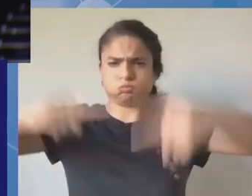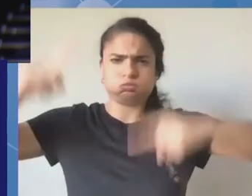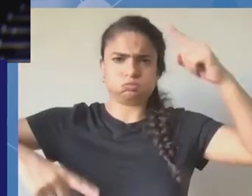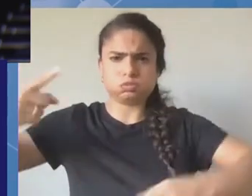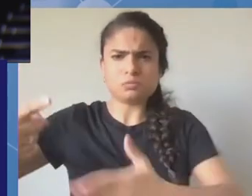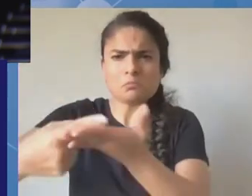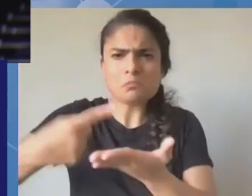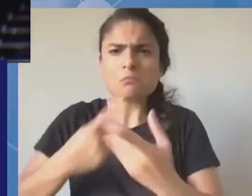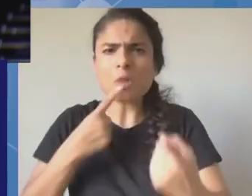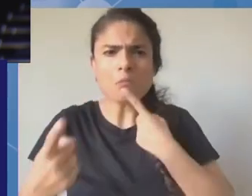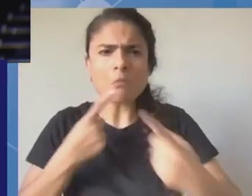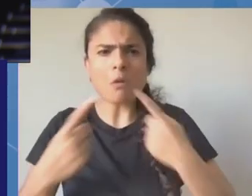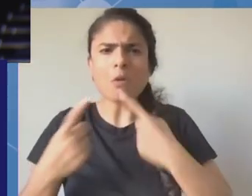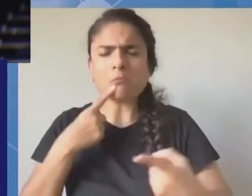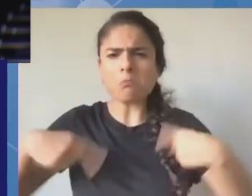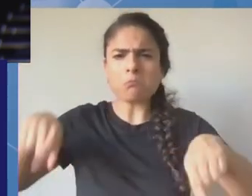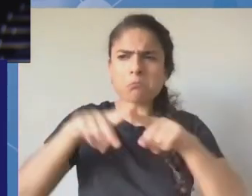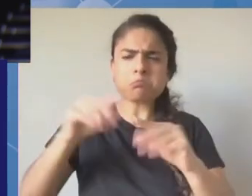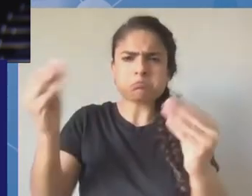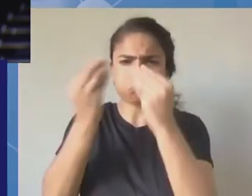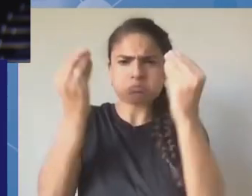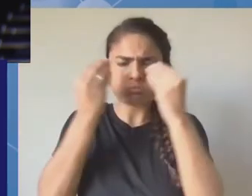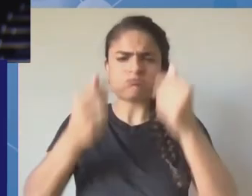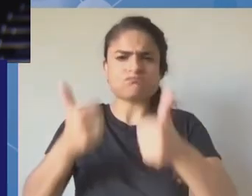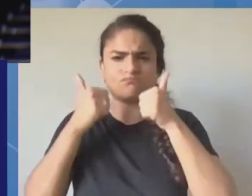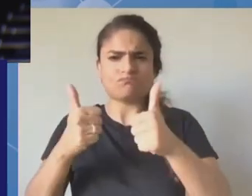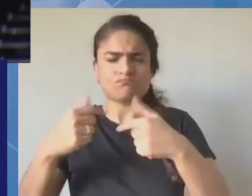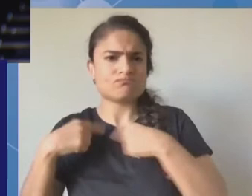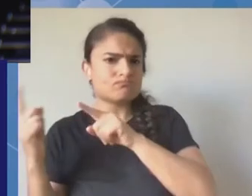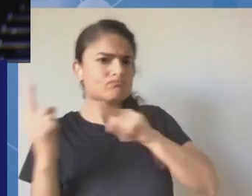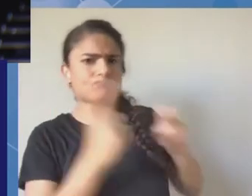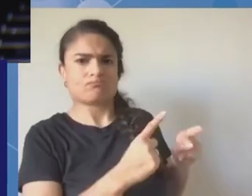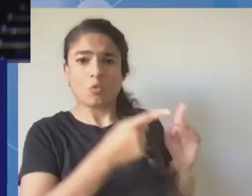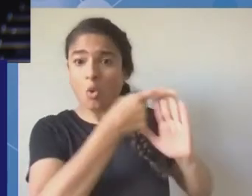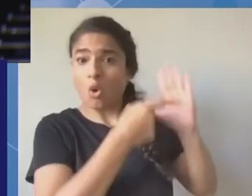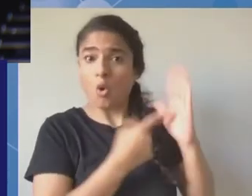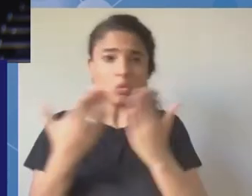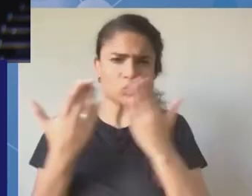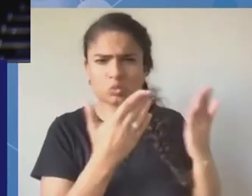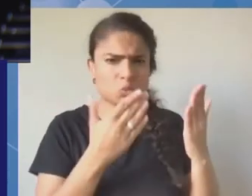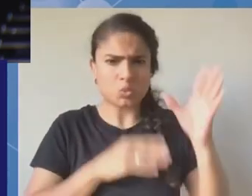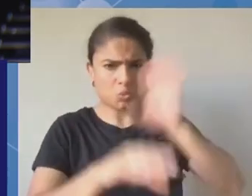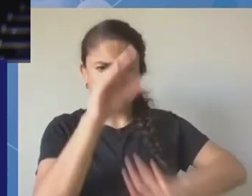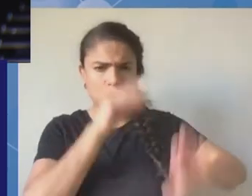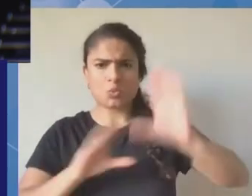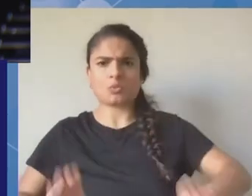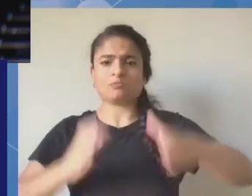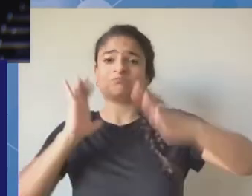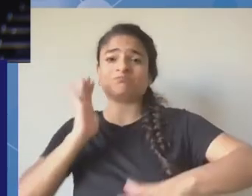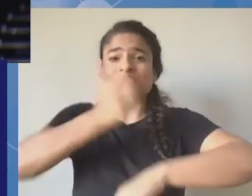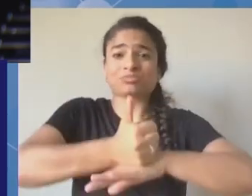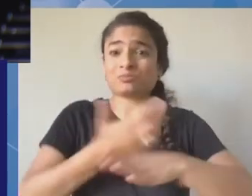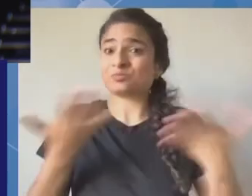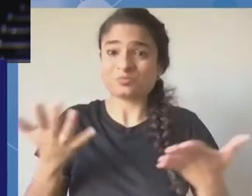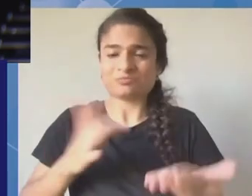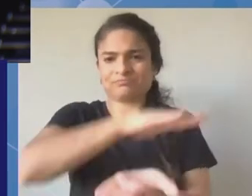律范围之外的事情。我有一个计划，就是等我回去以后，我要在我